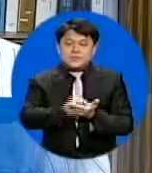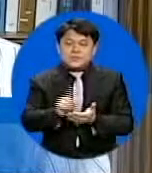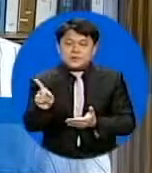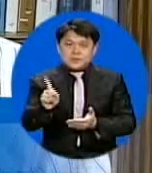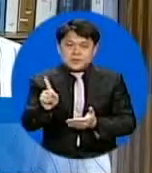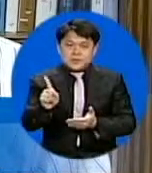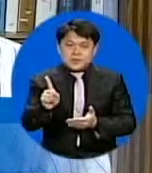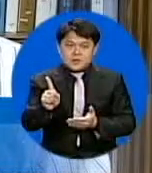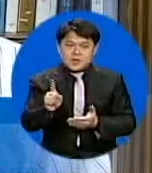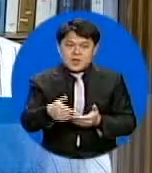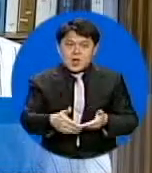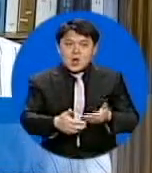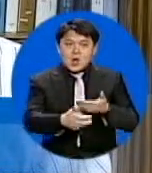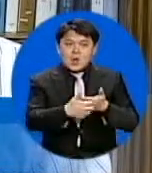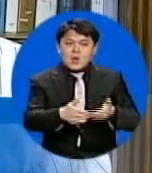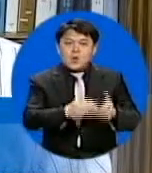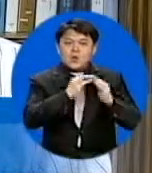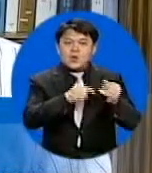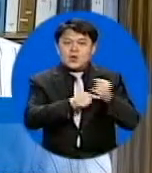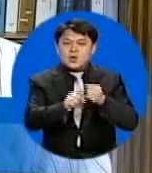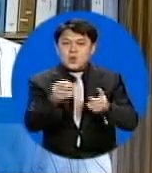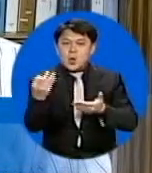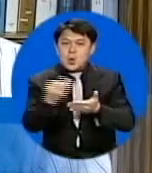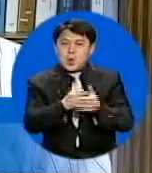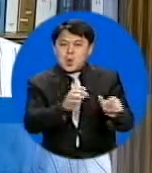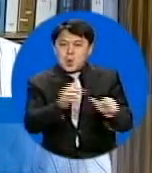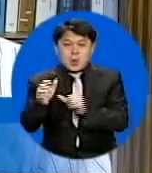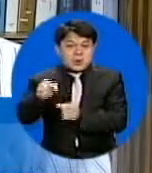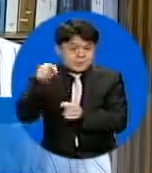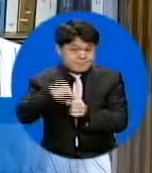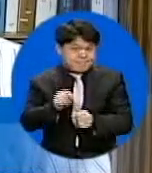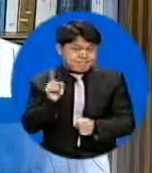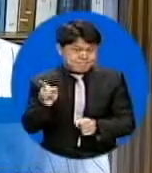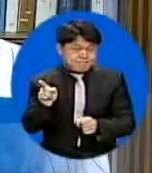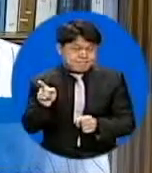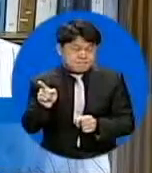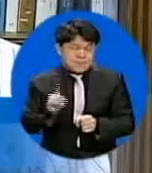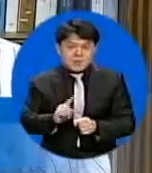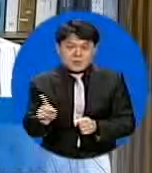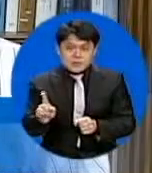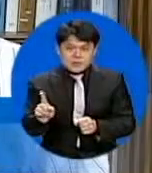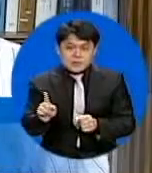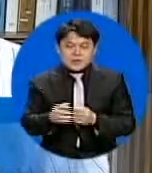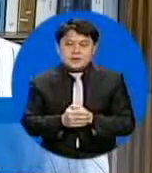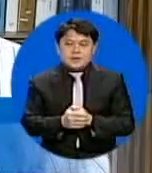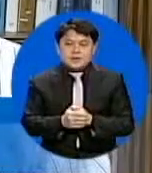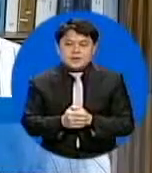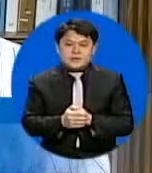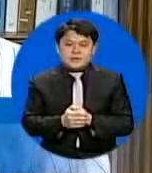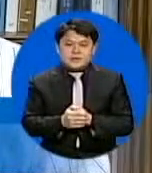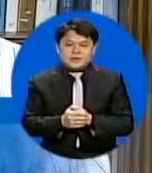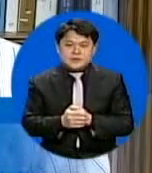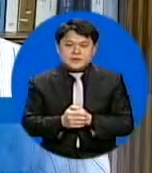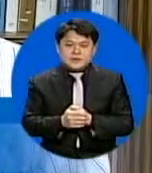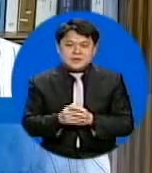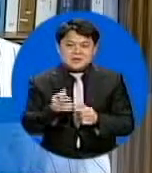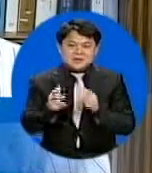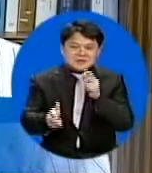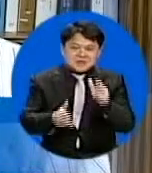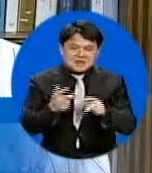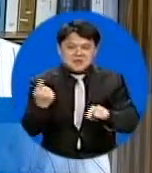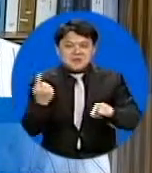문제는 상업적인 동기를 가지고 하나의